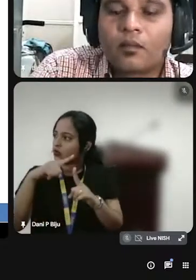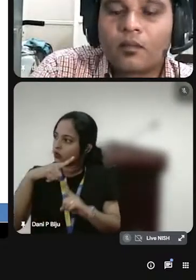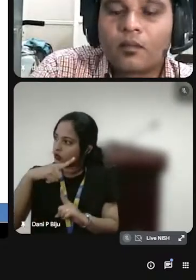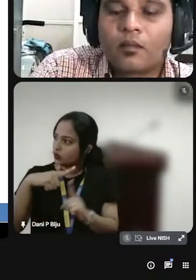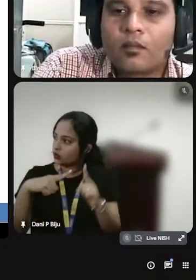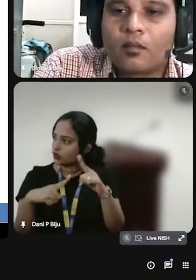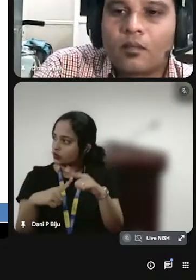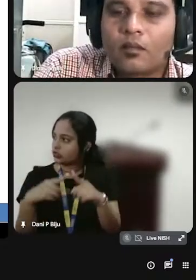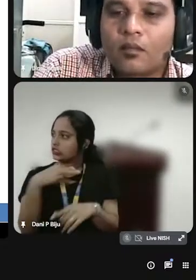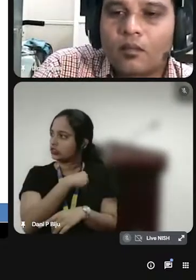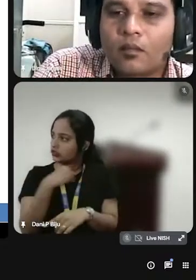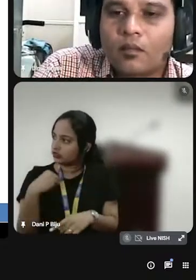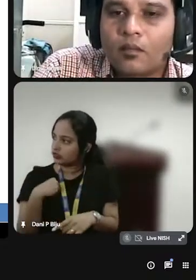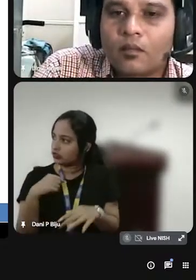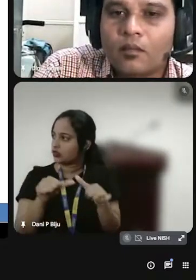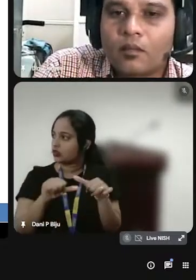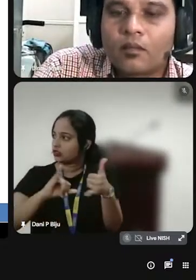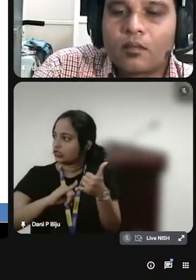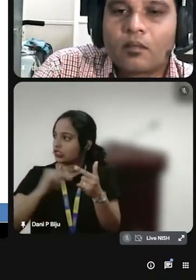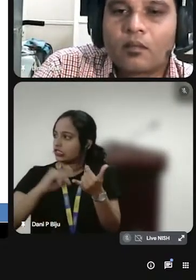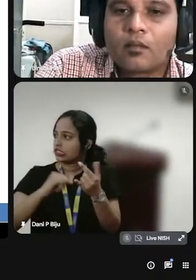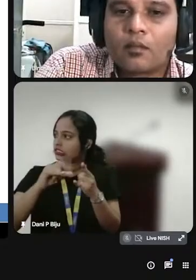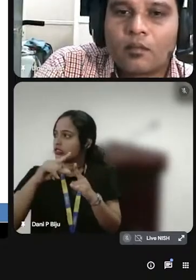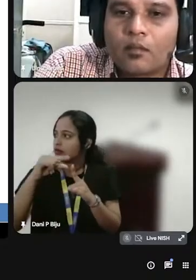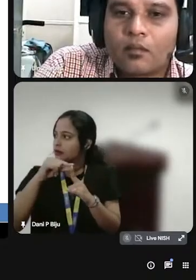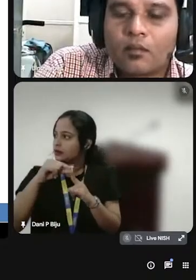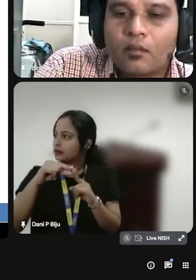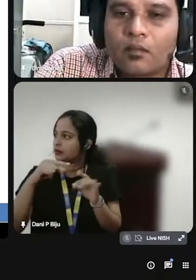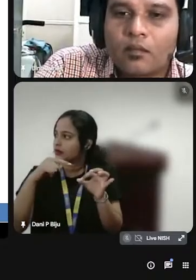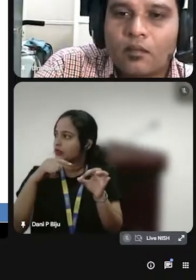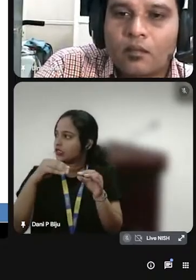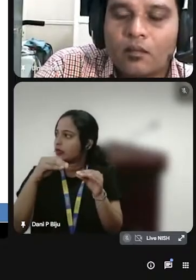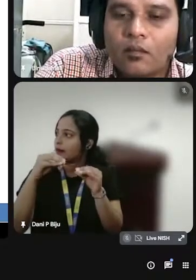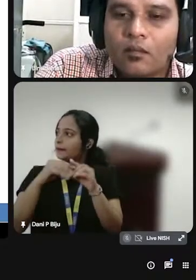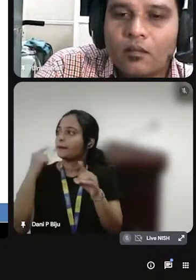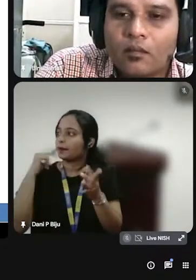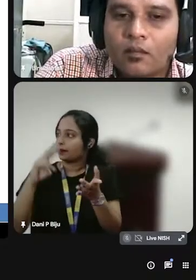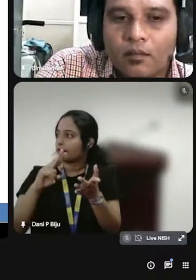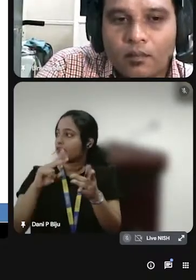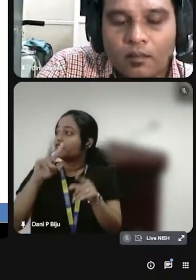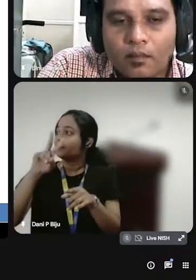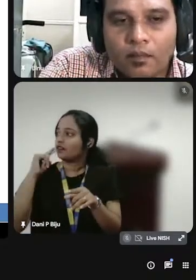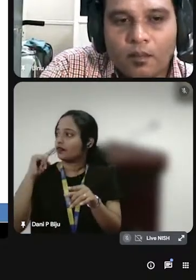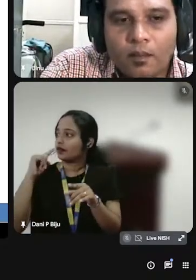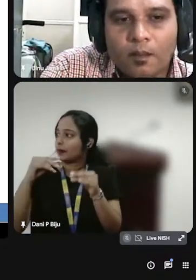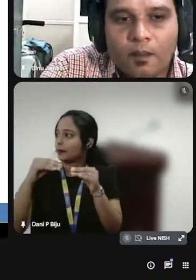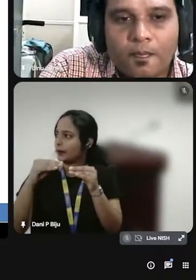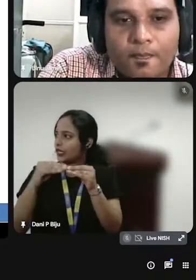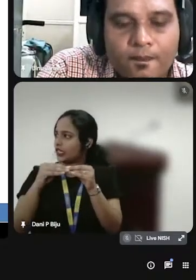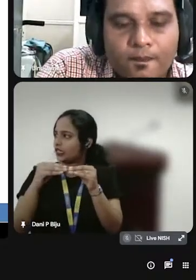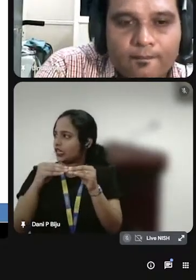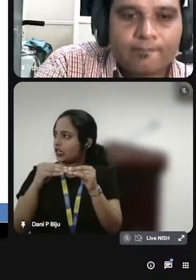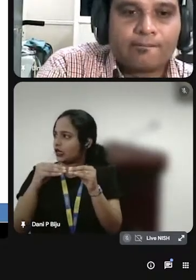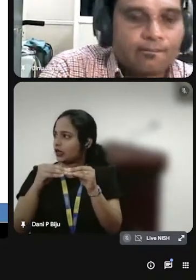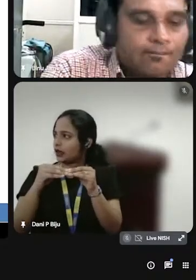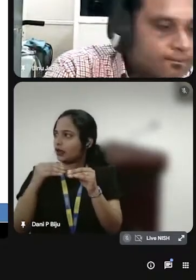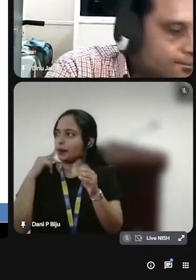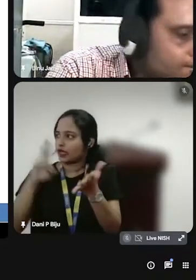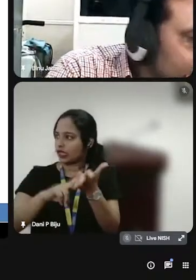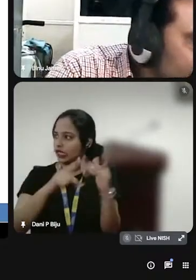ലാംഗ്വേജ് പത്തോളജിയിൽ നിന്നും പ്രീതി സീസൺ മാഡം, അതുപോലെ സൈക്കോളജി വിഭാഗത്തിൽ നിന്നും ജീന മാത്യു അവൈലബിൾ